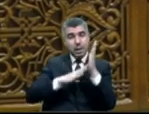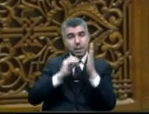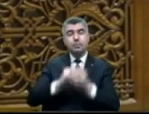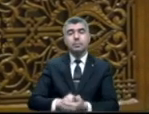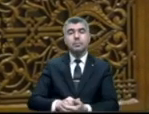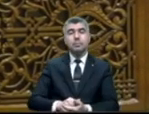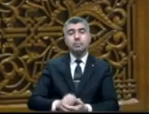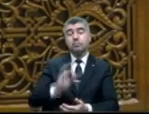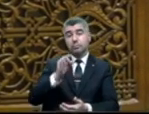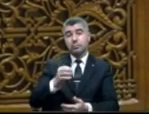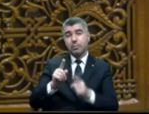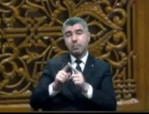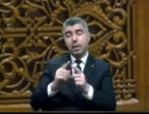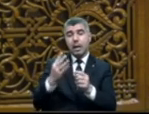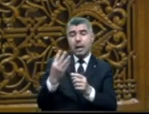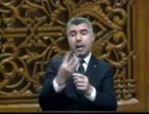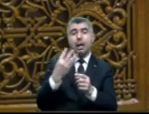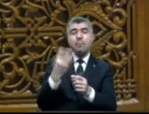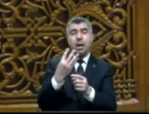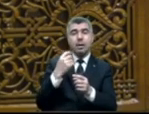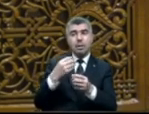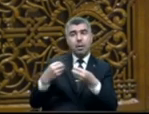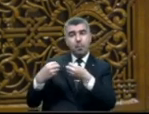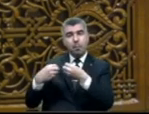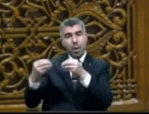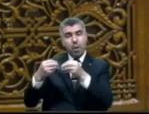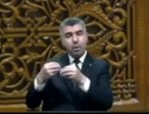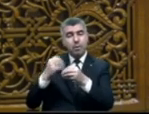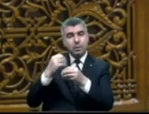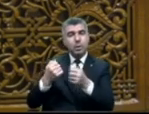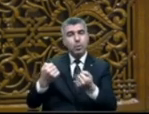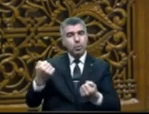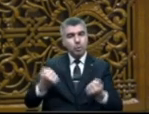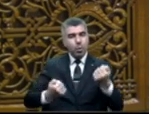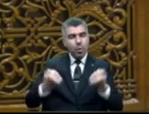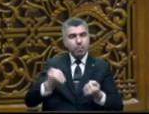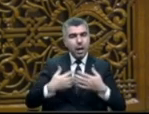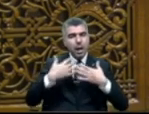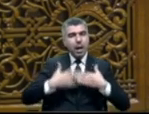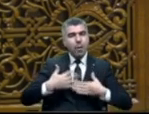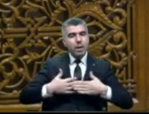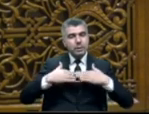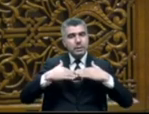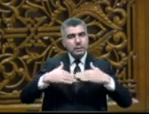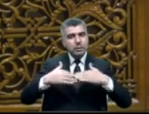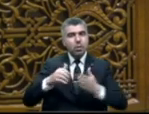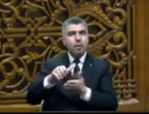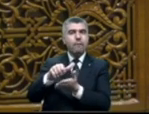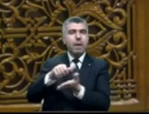والمتوسطة ولا سيما في القطاعات الأربعة الرئيسية في التصدير وهي السيارات والنسيج والصناعة الغذائية